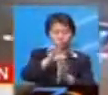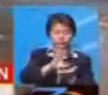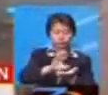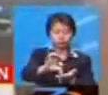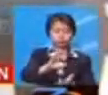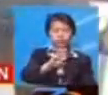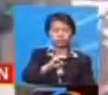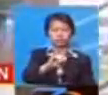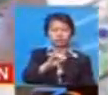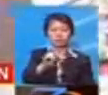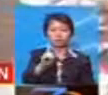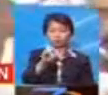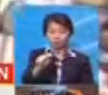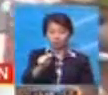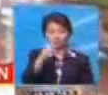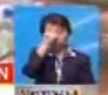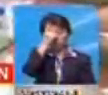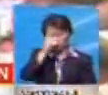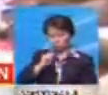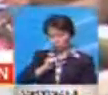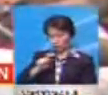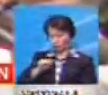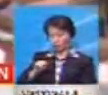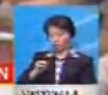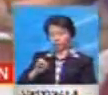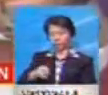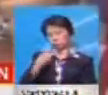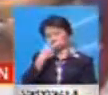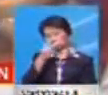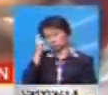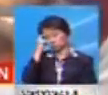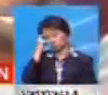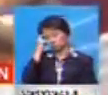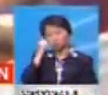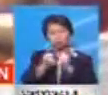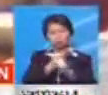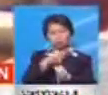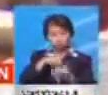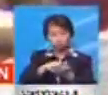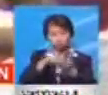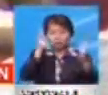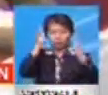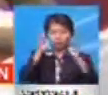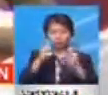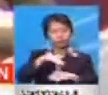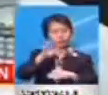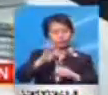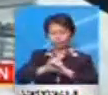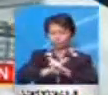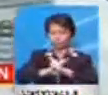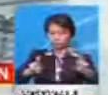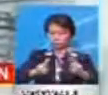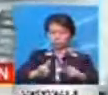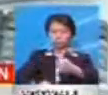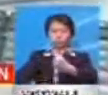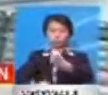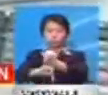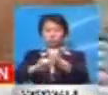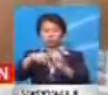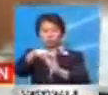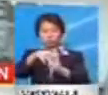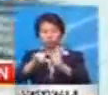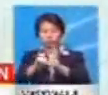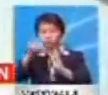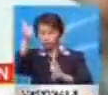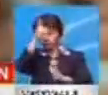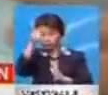Pelaburan Malaysia, MAIDA, Dato' Azman Mustafa berpandangan tahun ini negara dilihat lebih bersedia. Ia disokong polisi kerajaan